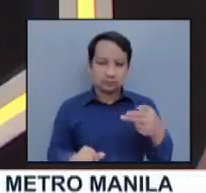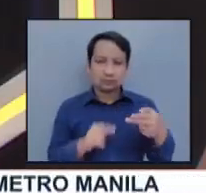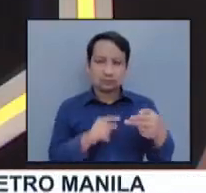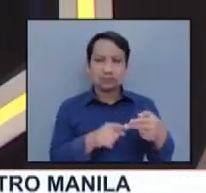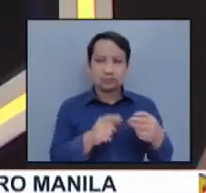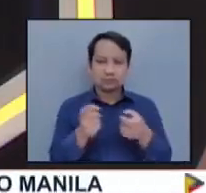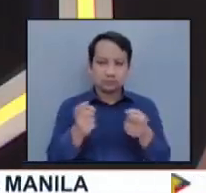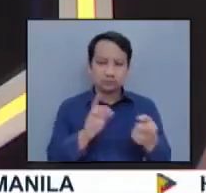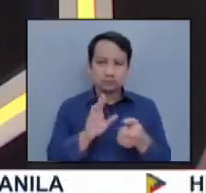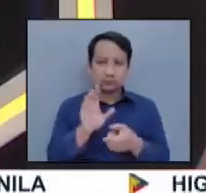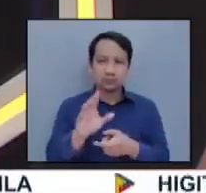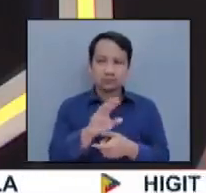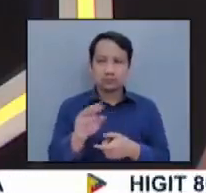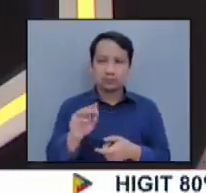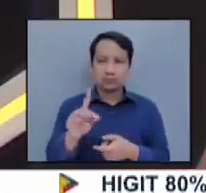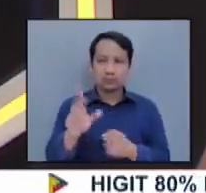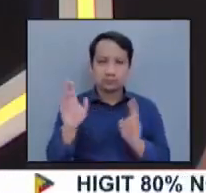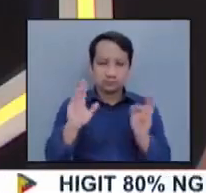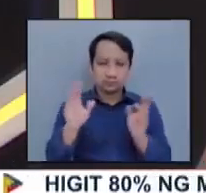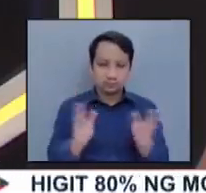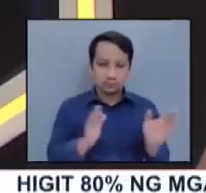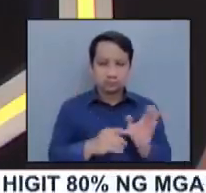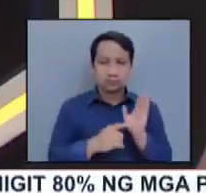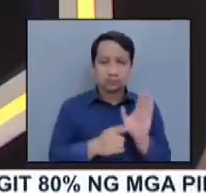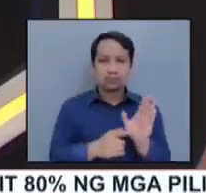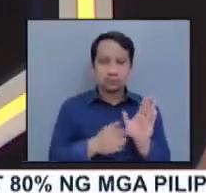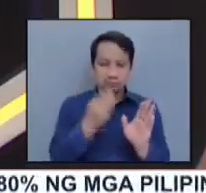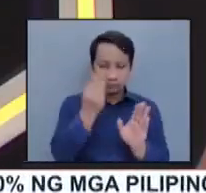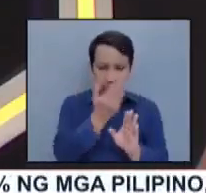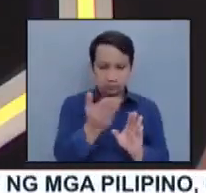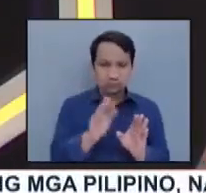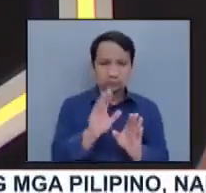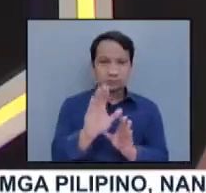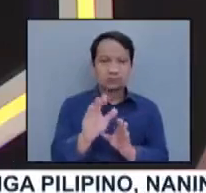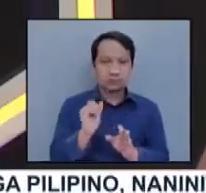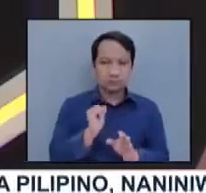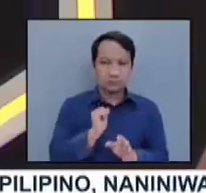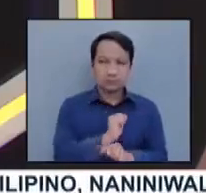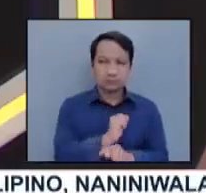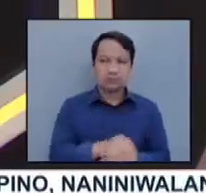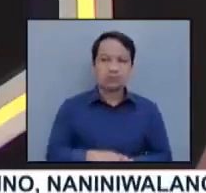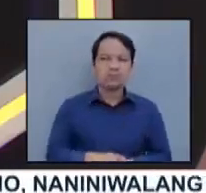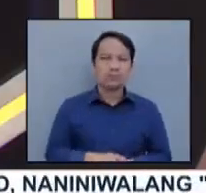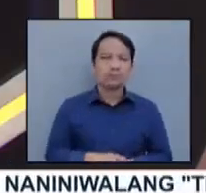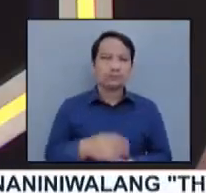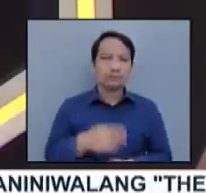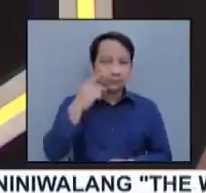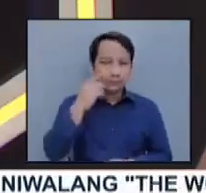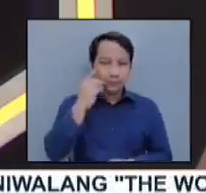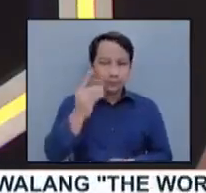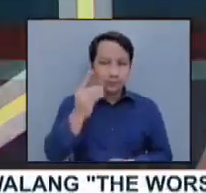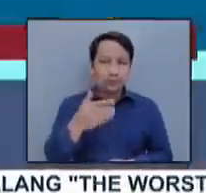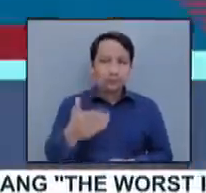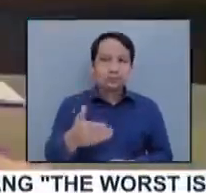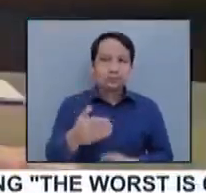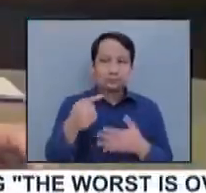ng MMDA na handa silang makipagtulungan sa Senado. Si Patrick De Jesus sa detalye.